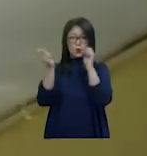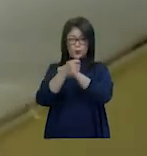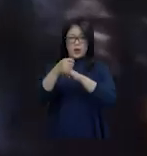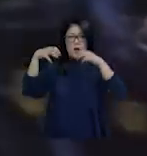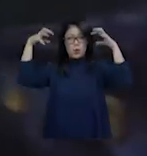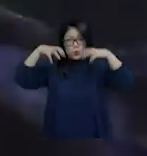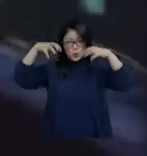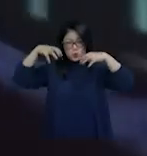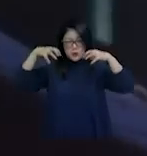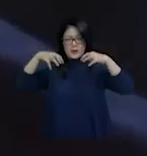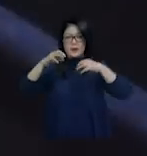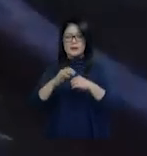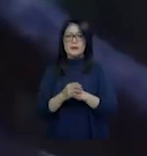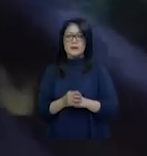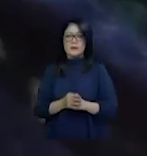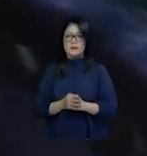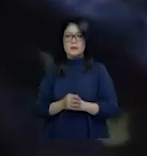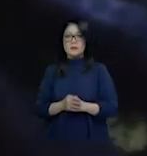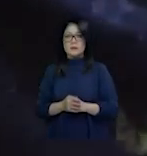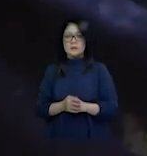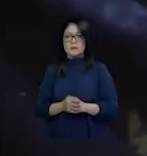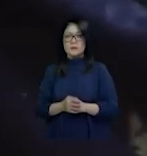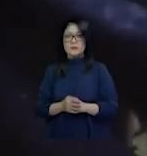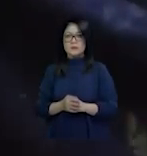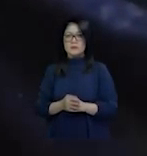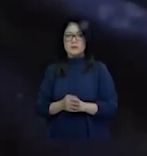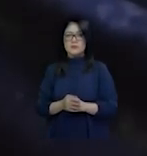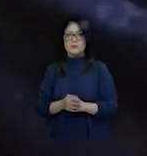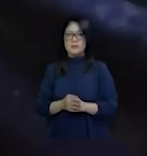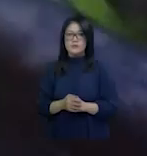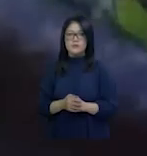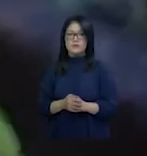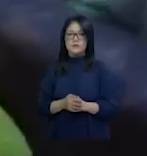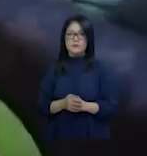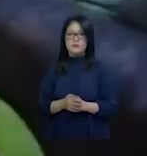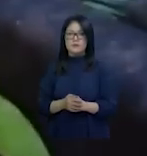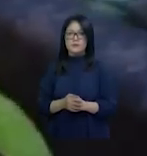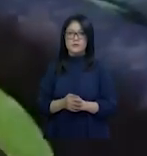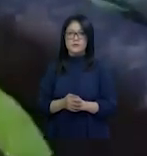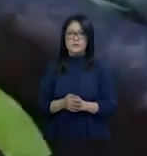penghujan tiba. Dari Jakarta, Rio Manik, iNews, melaporkan.